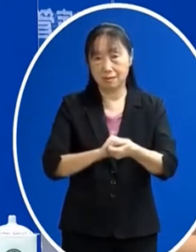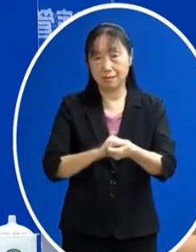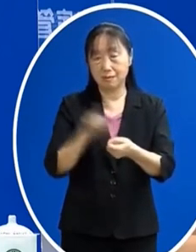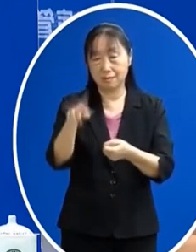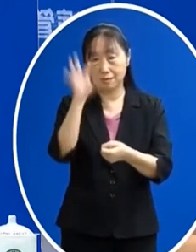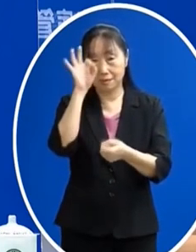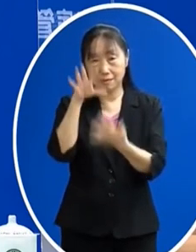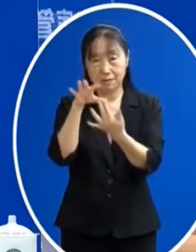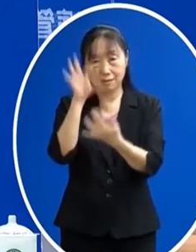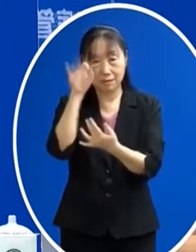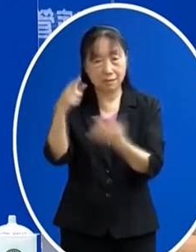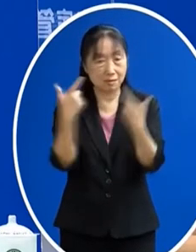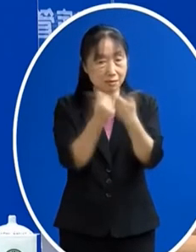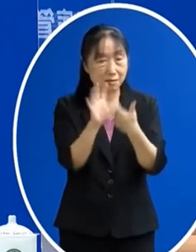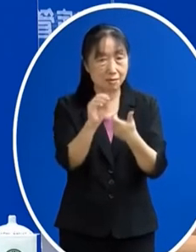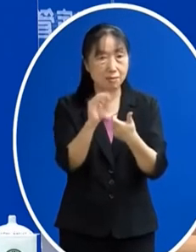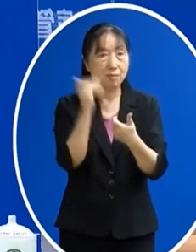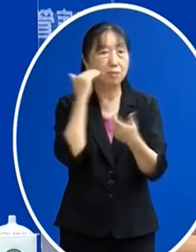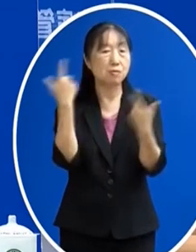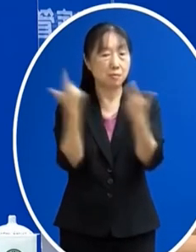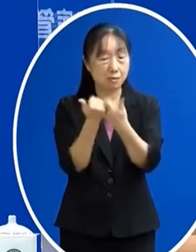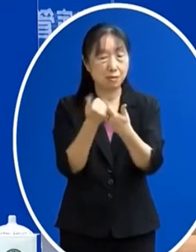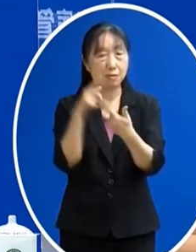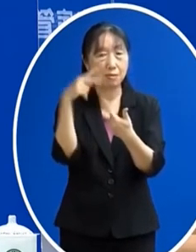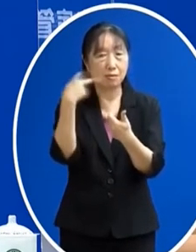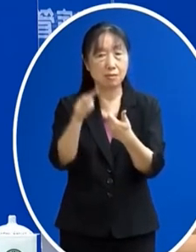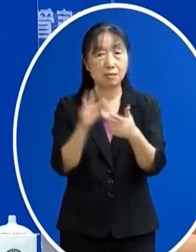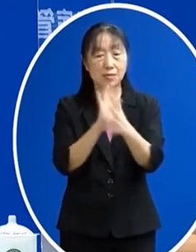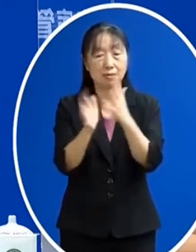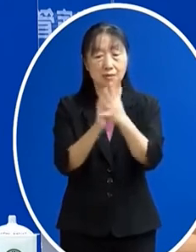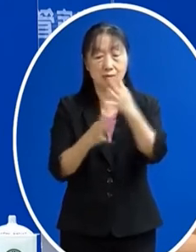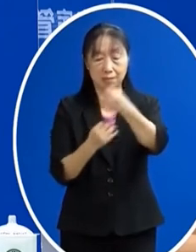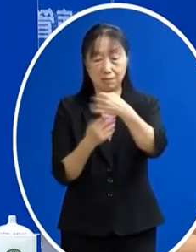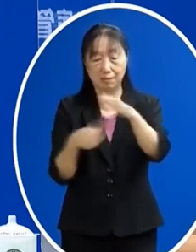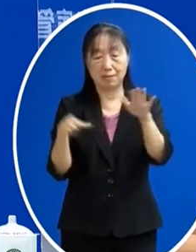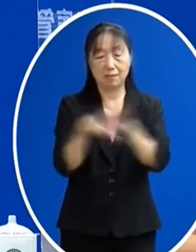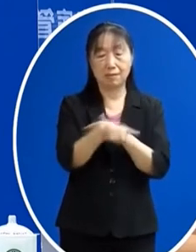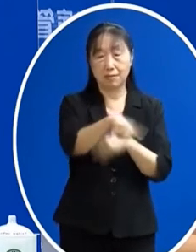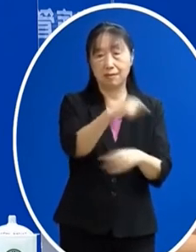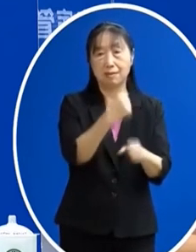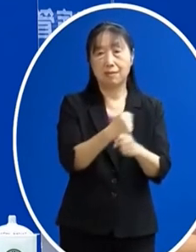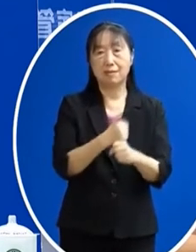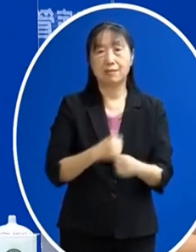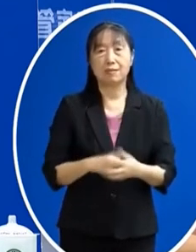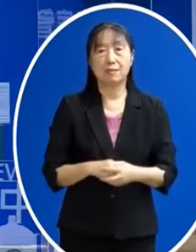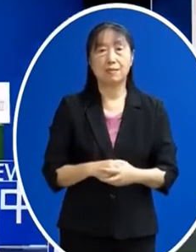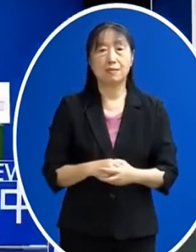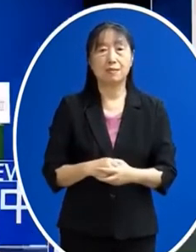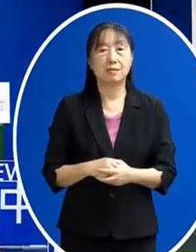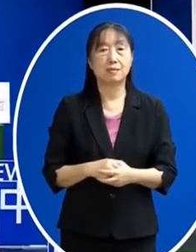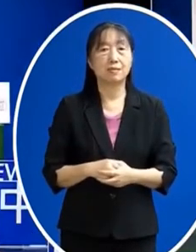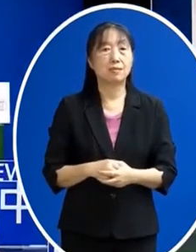适，合适的话怎么样排程，再排程进去，我们是这样的做法。